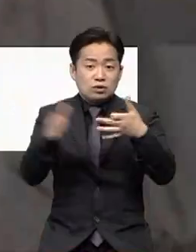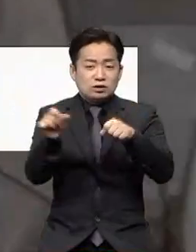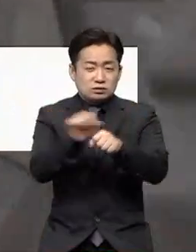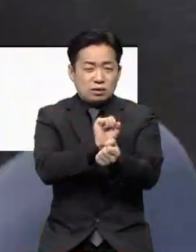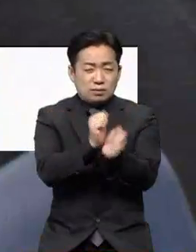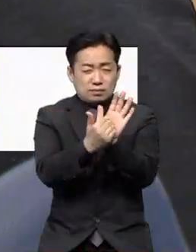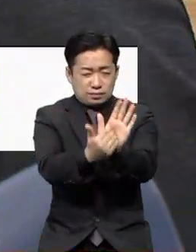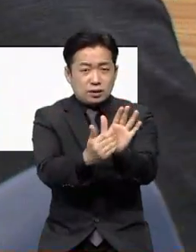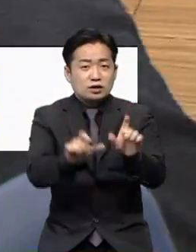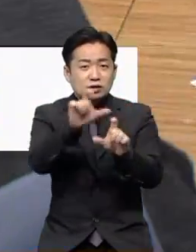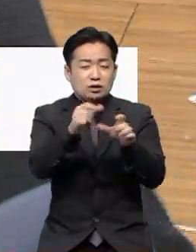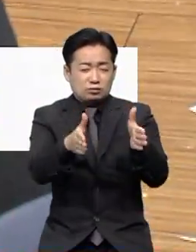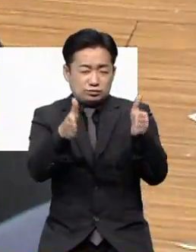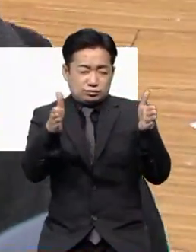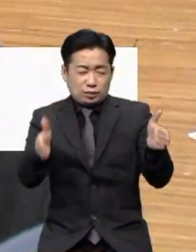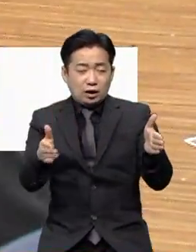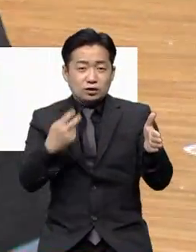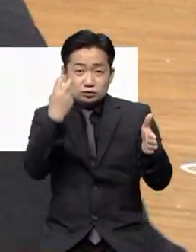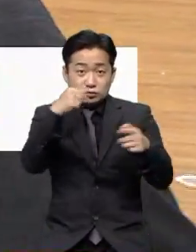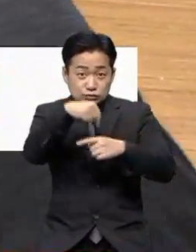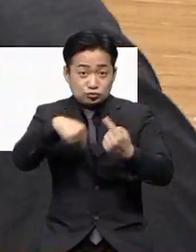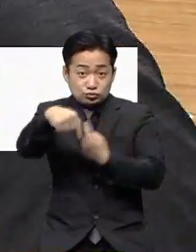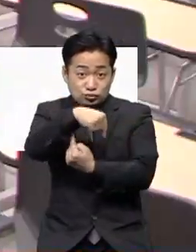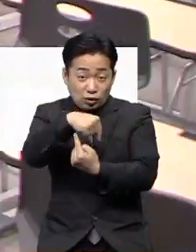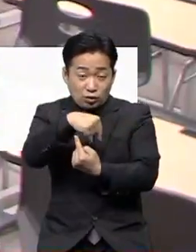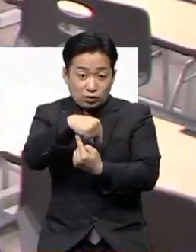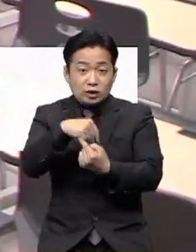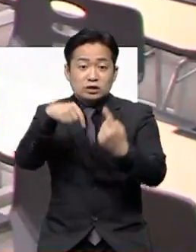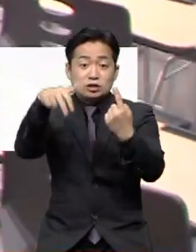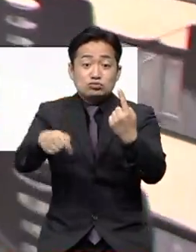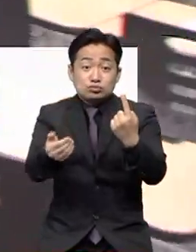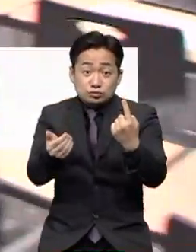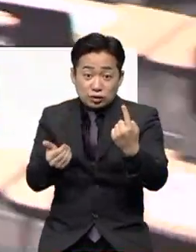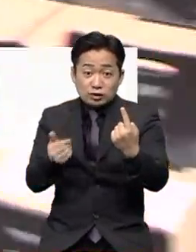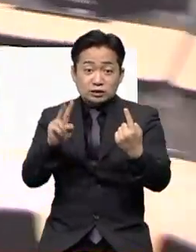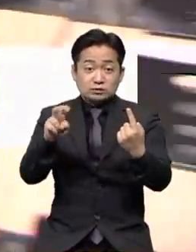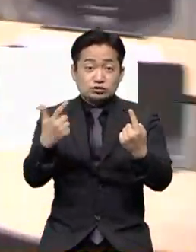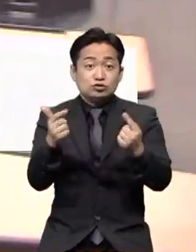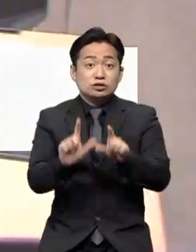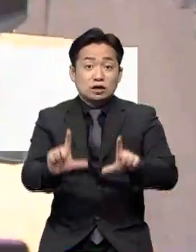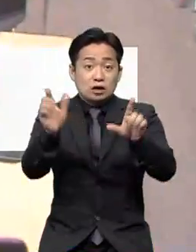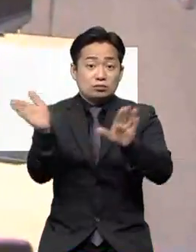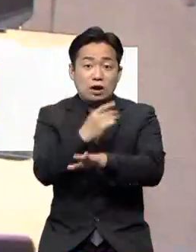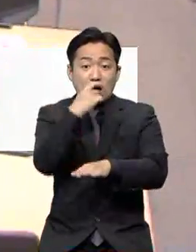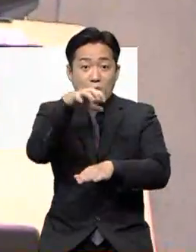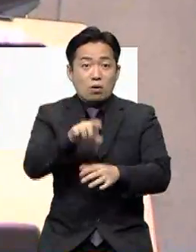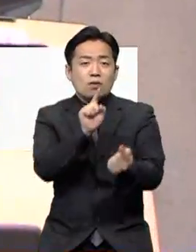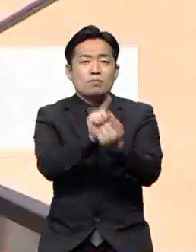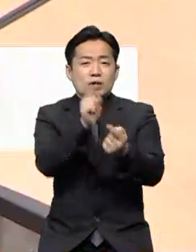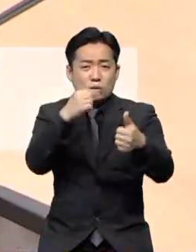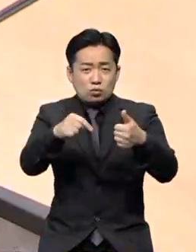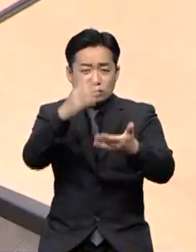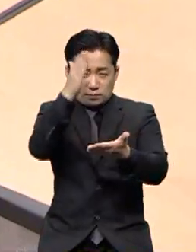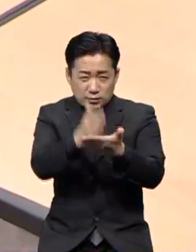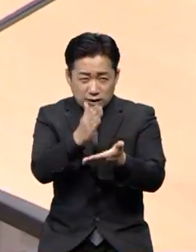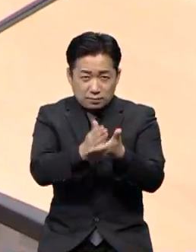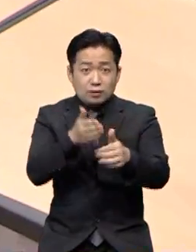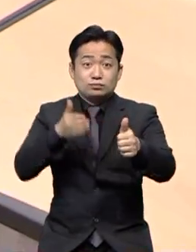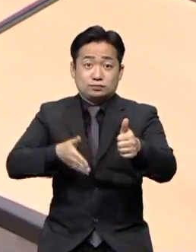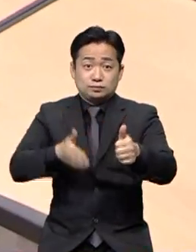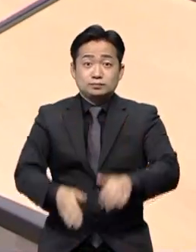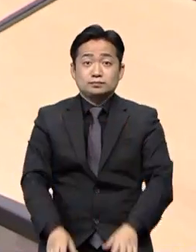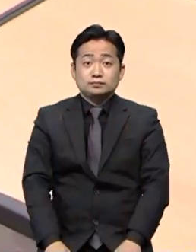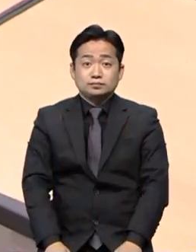특별 방역기간을 운영합니다. 수능 1주 전인 26일부터는 학원 등에 대면 교습 자제를 권고했습니다.